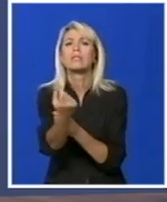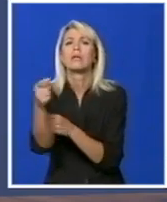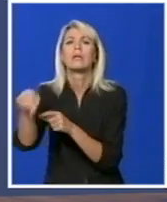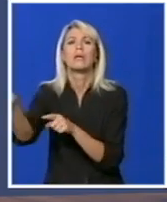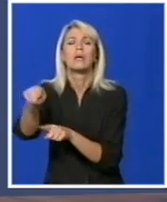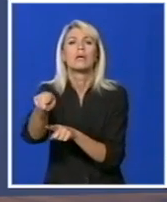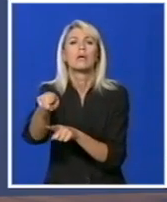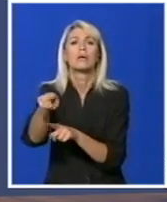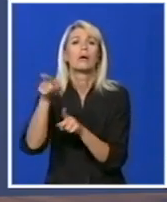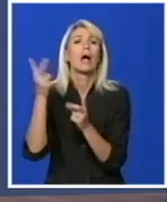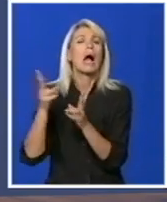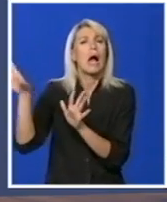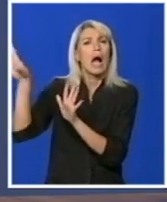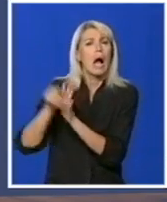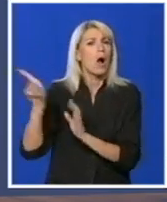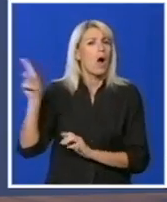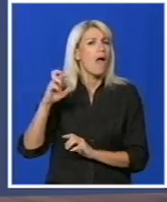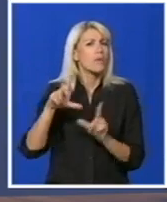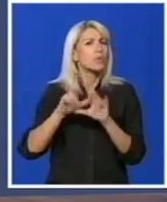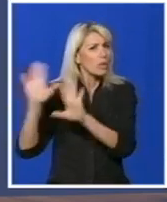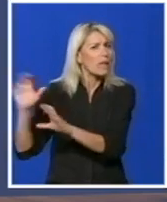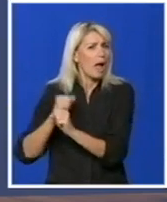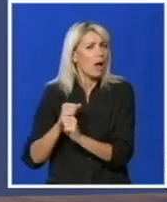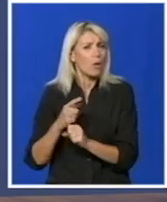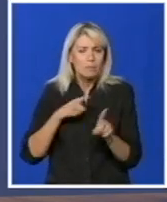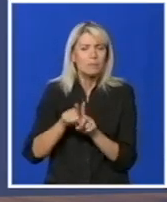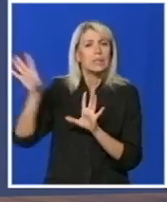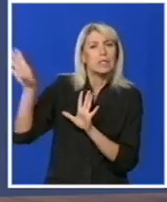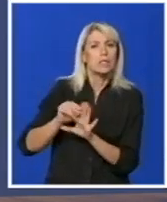primer koristimo Evropske unije u tom smislu.